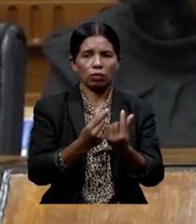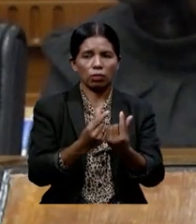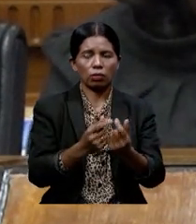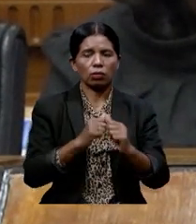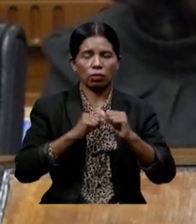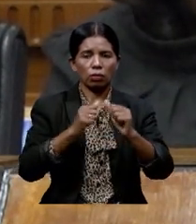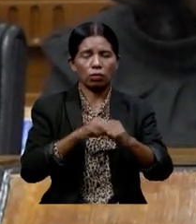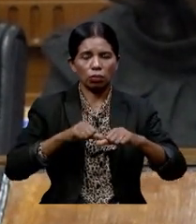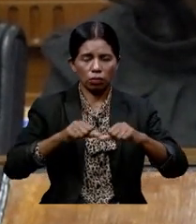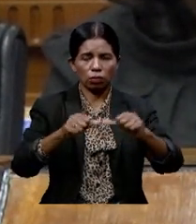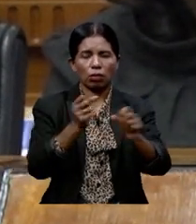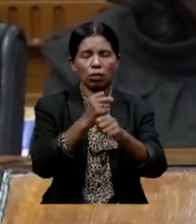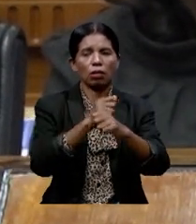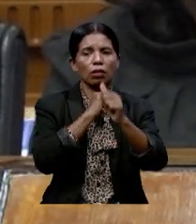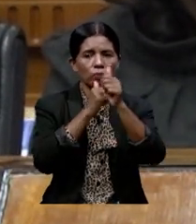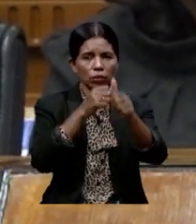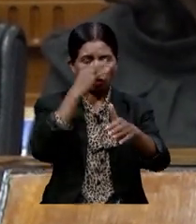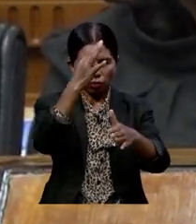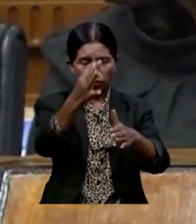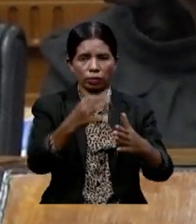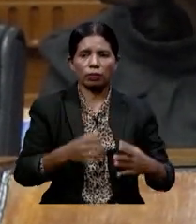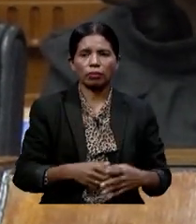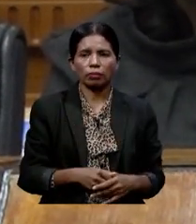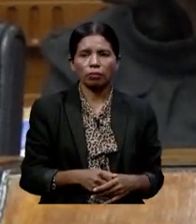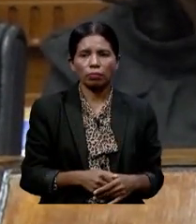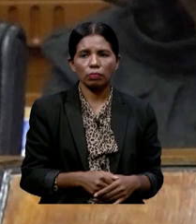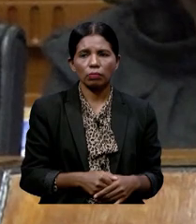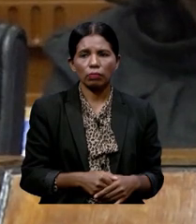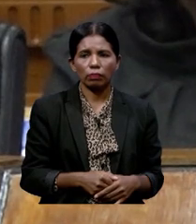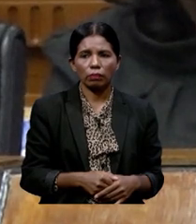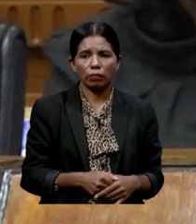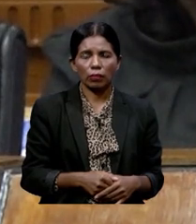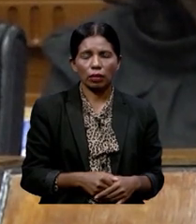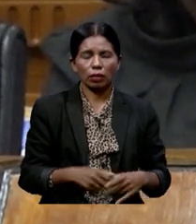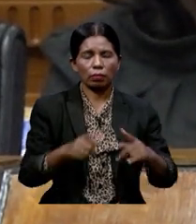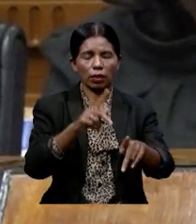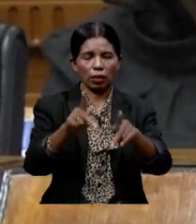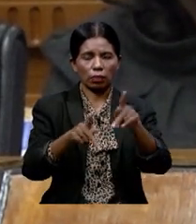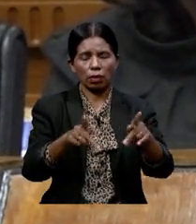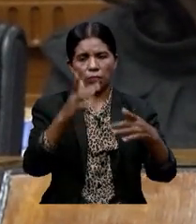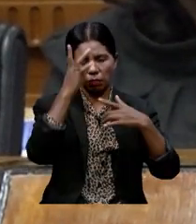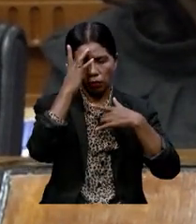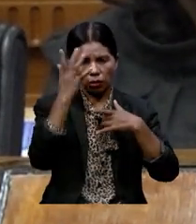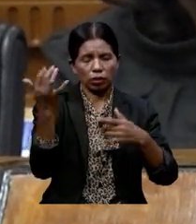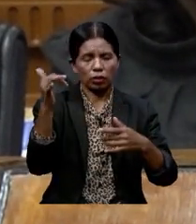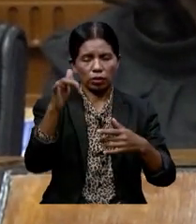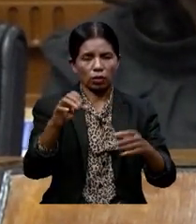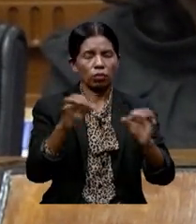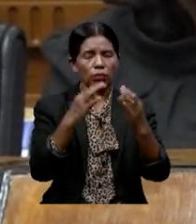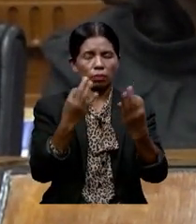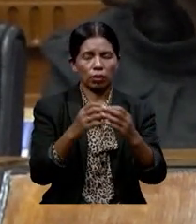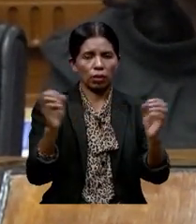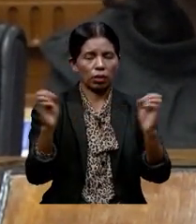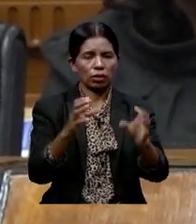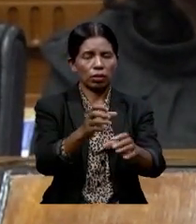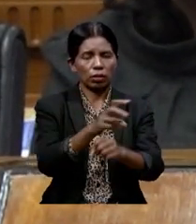advokasia. I ba oin ba paciente o familia na be malako pera atu simu vacina rigi precisa